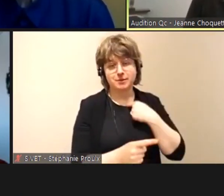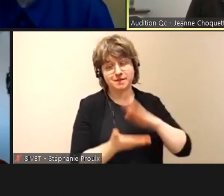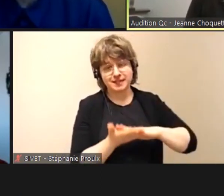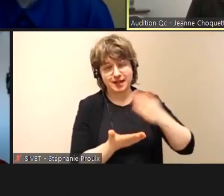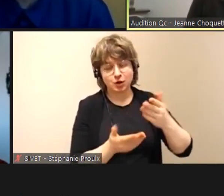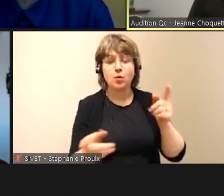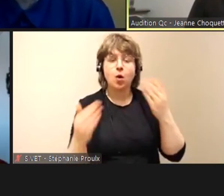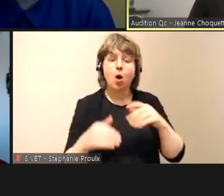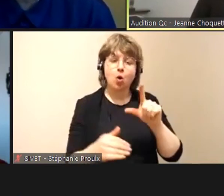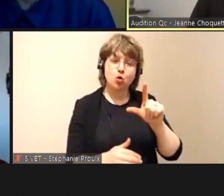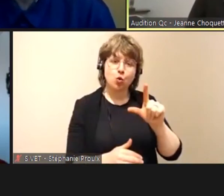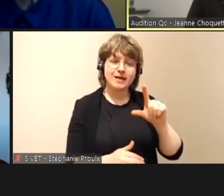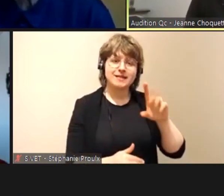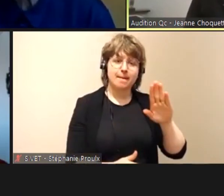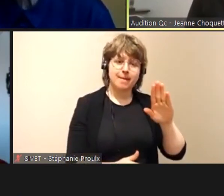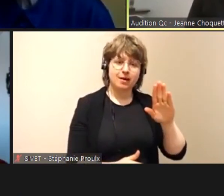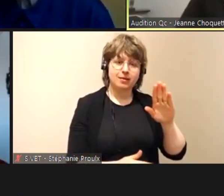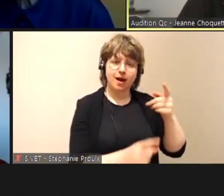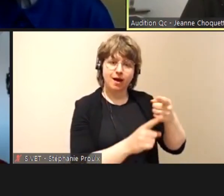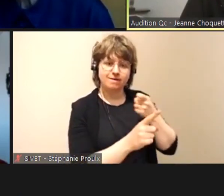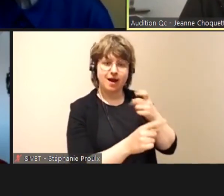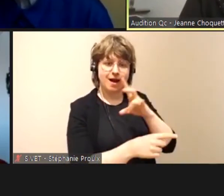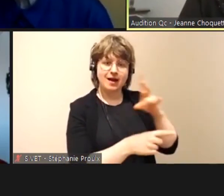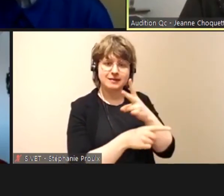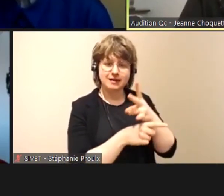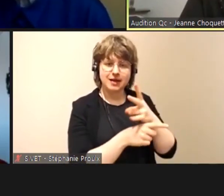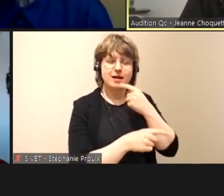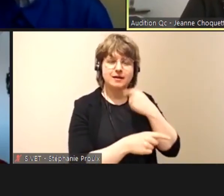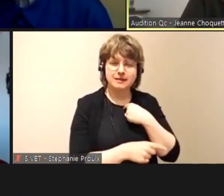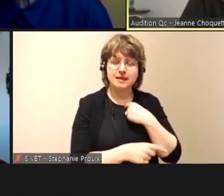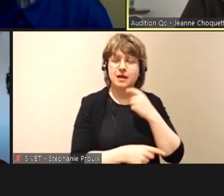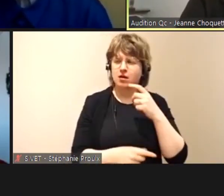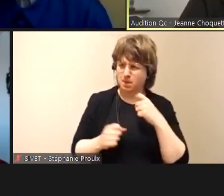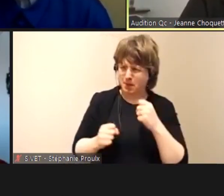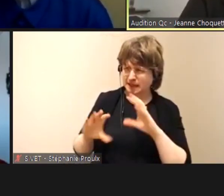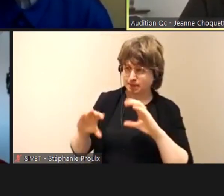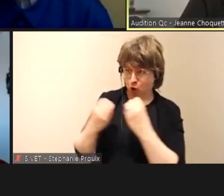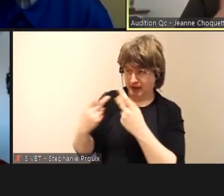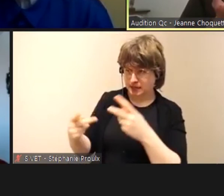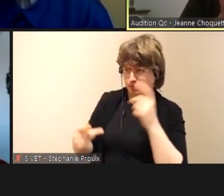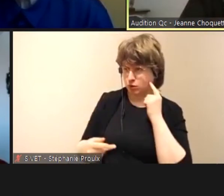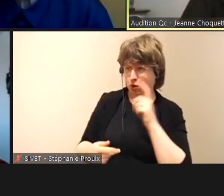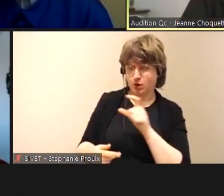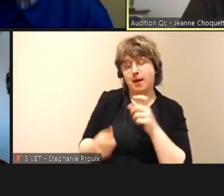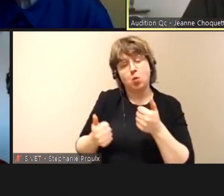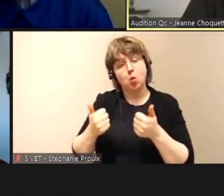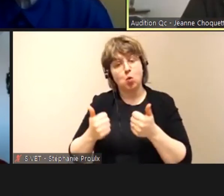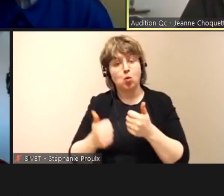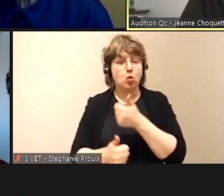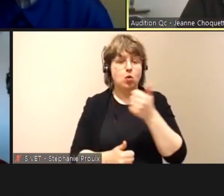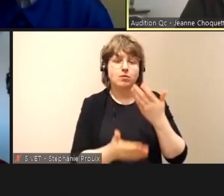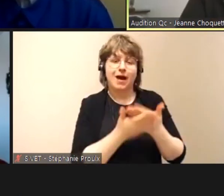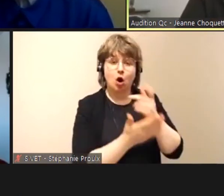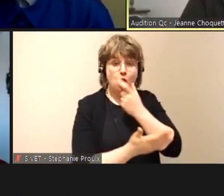Louise Bertrand de Sept-Îles. Serait-il possible que votre organisme, alors ça pourrait être Audition Québec ou